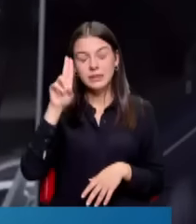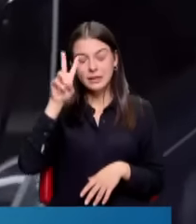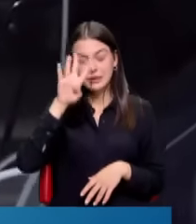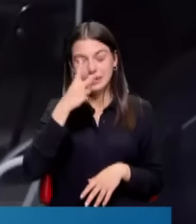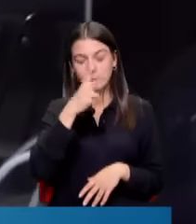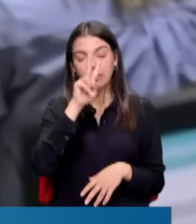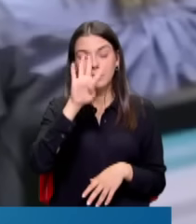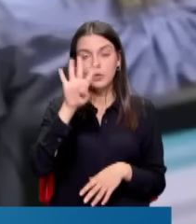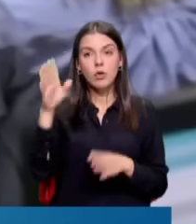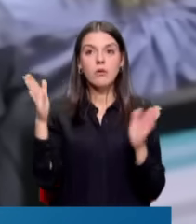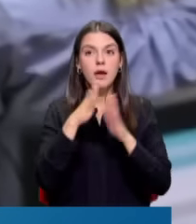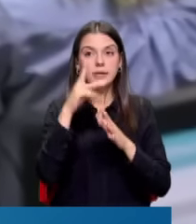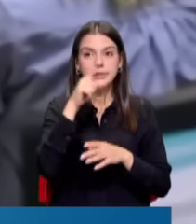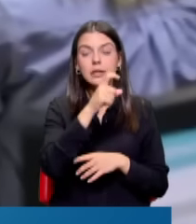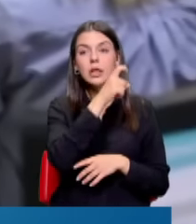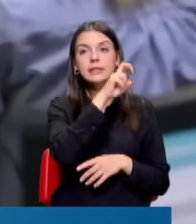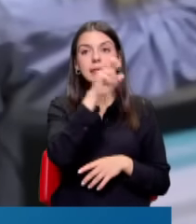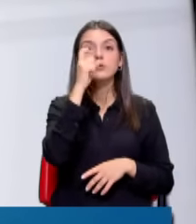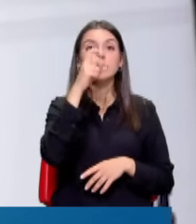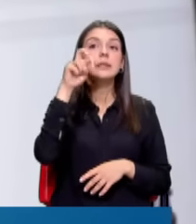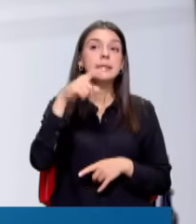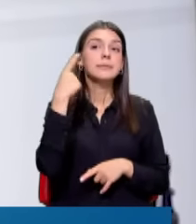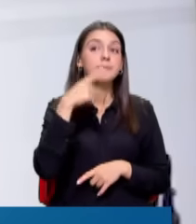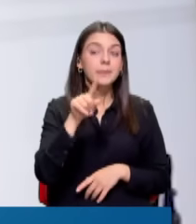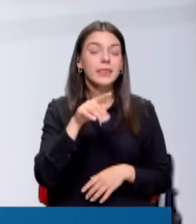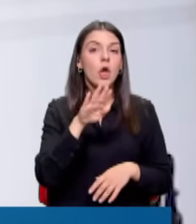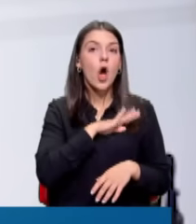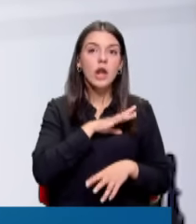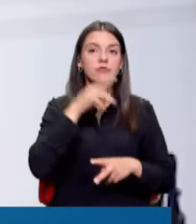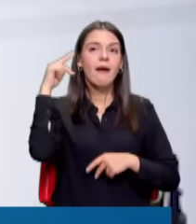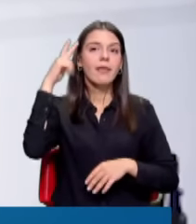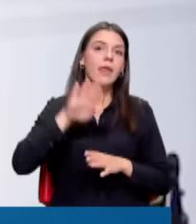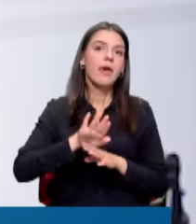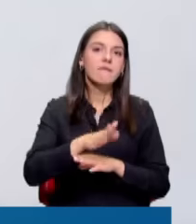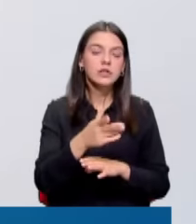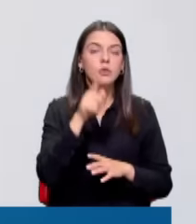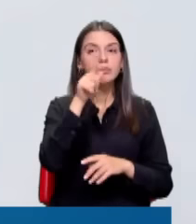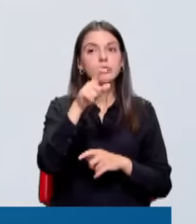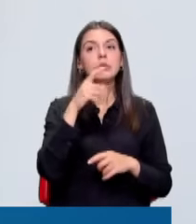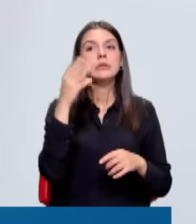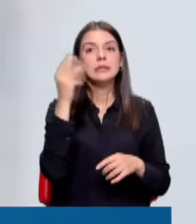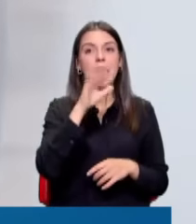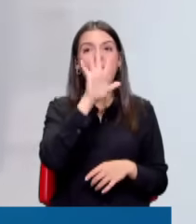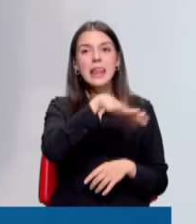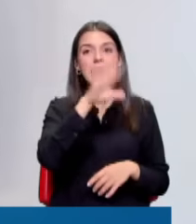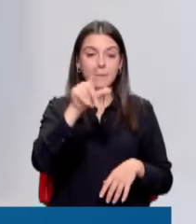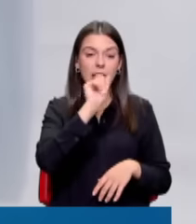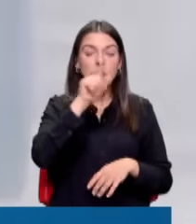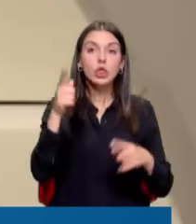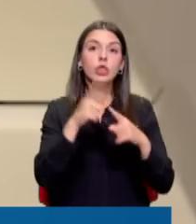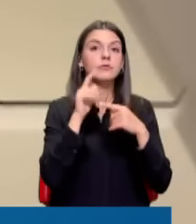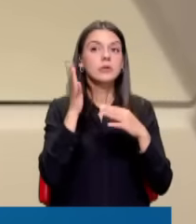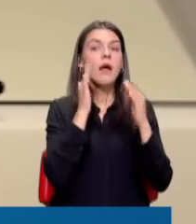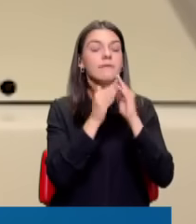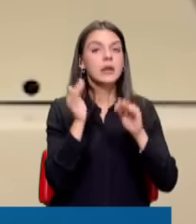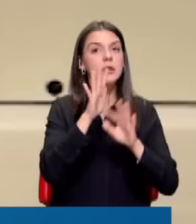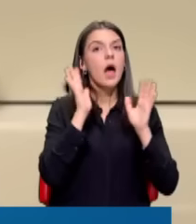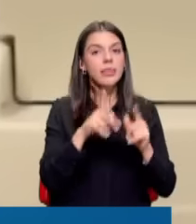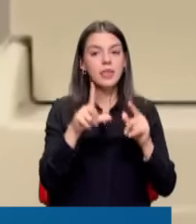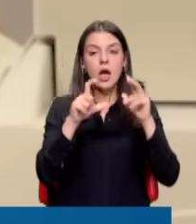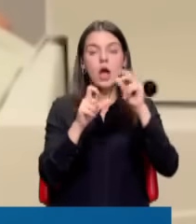878.909 öğrenci geleceklerini göremediği için hayallerinden de vazgeçti. Bu sayı 55 ilin nüfusundan fazla ve hatta